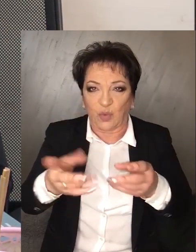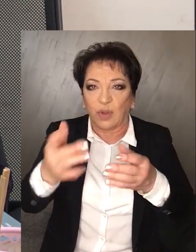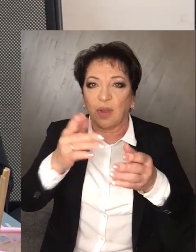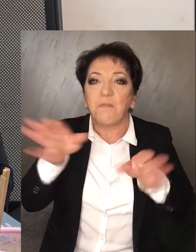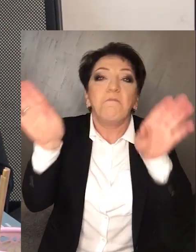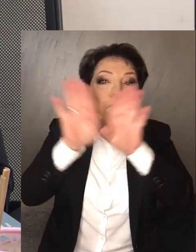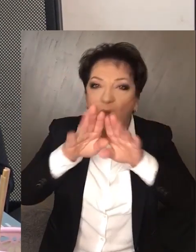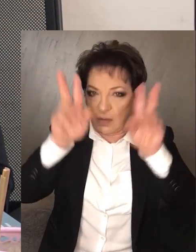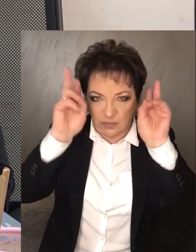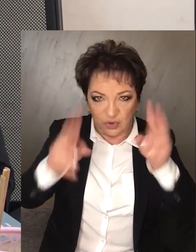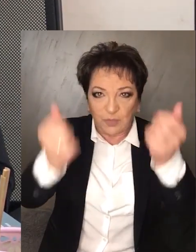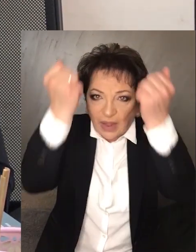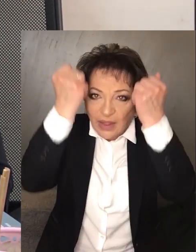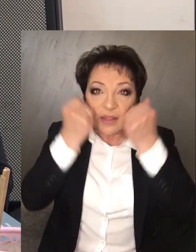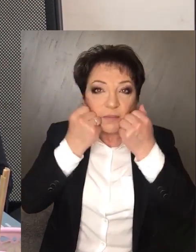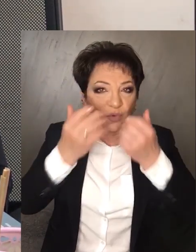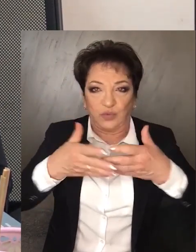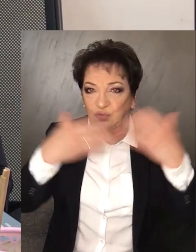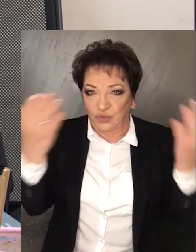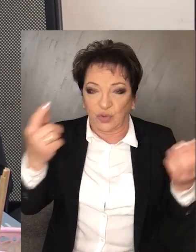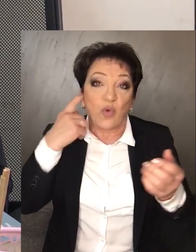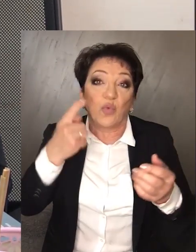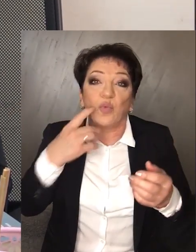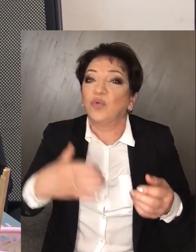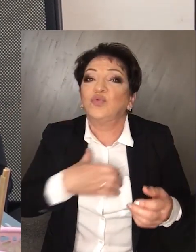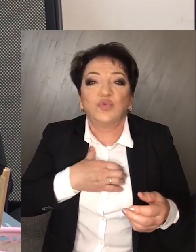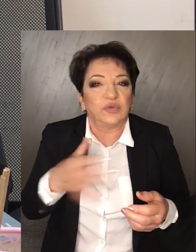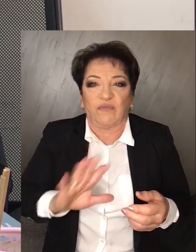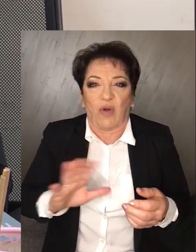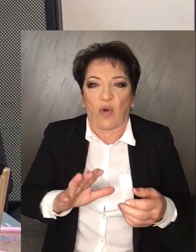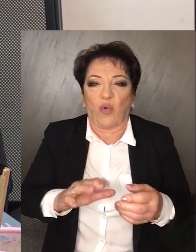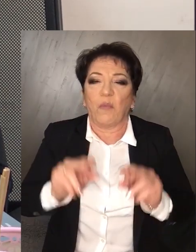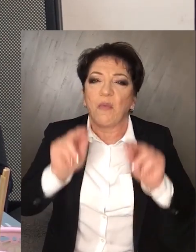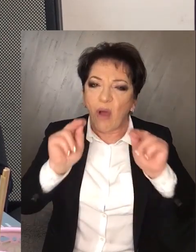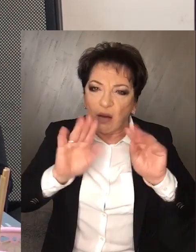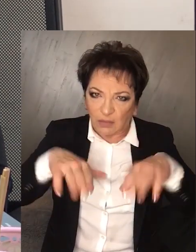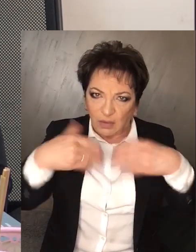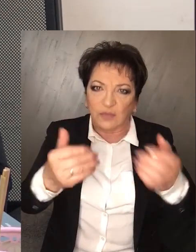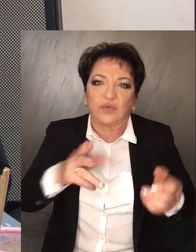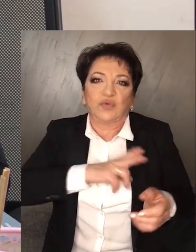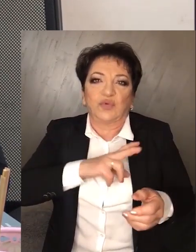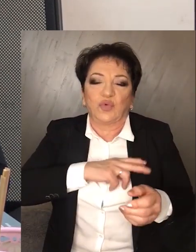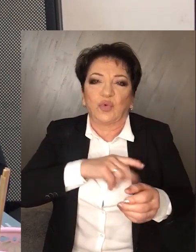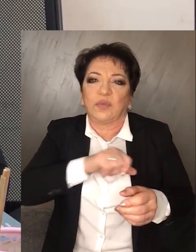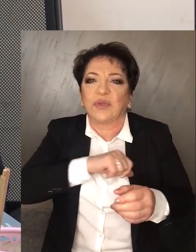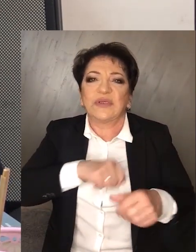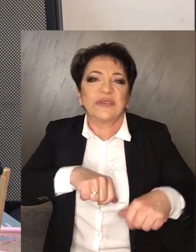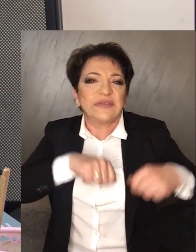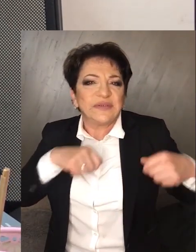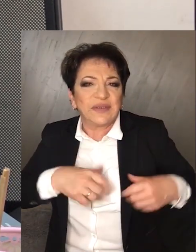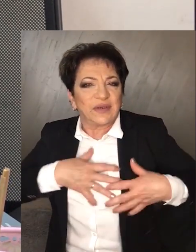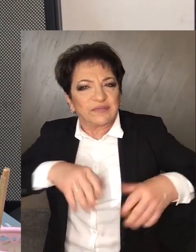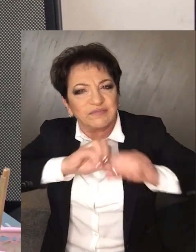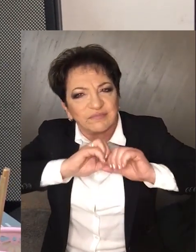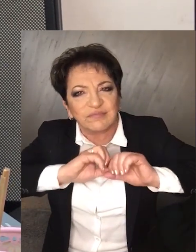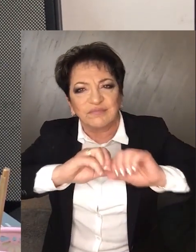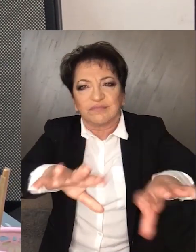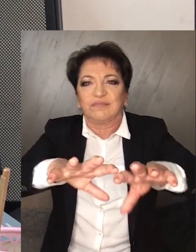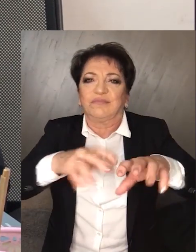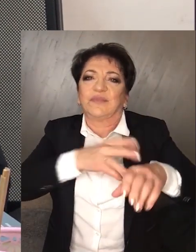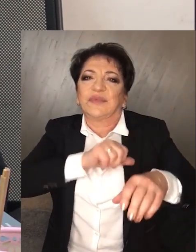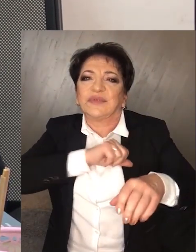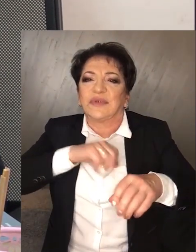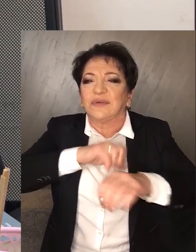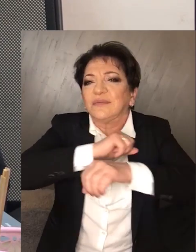աշխարհի ամենամեծ հարստությունը այդ անկեղծությունն է։ Մեր աշխարհը չի վախենում անկեղծ